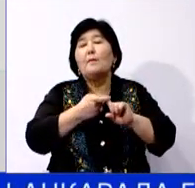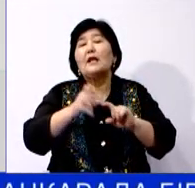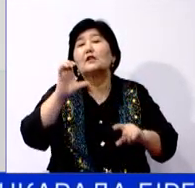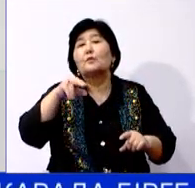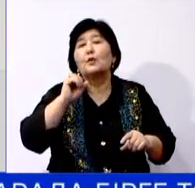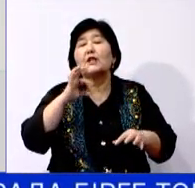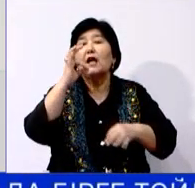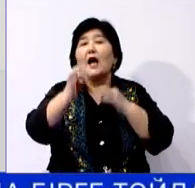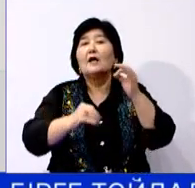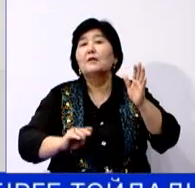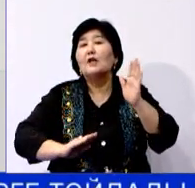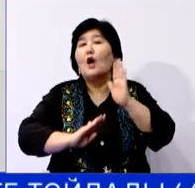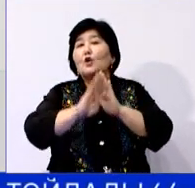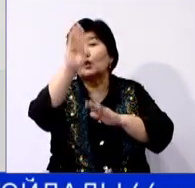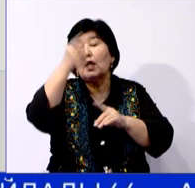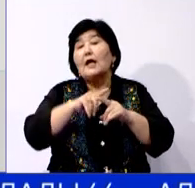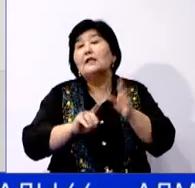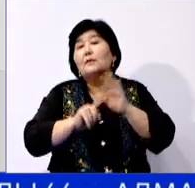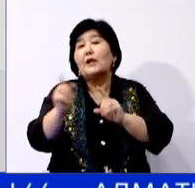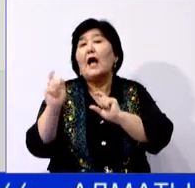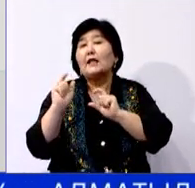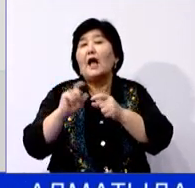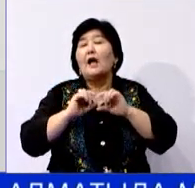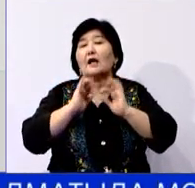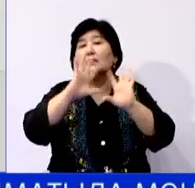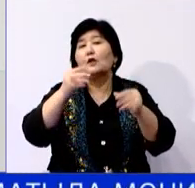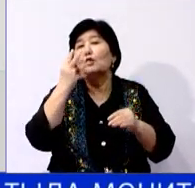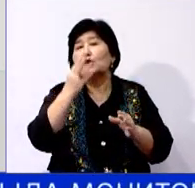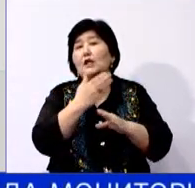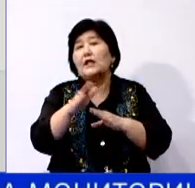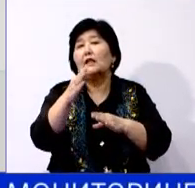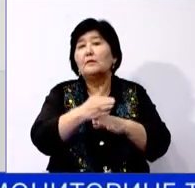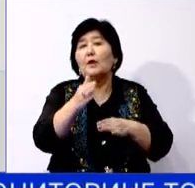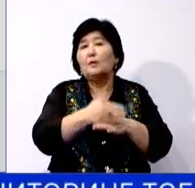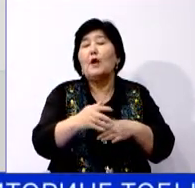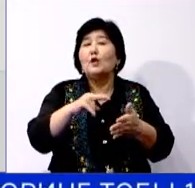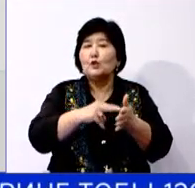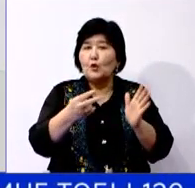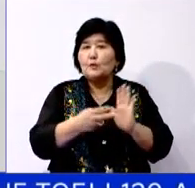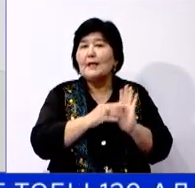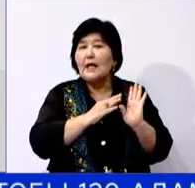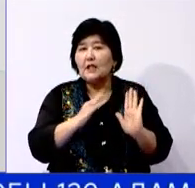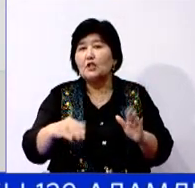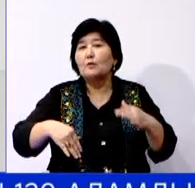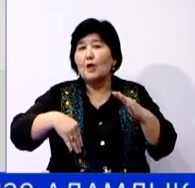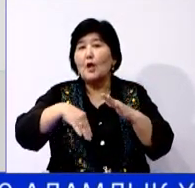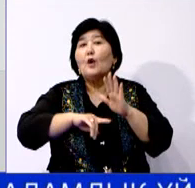спутниктері орбитаға шығарылды. Зымыран тасығыштың барлық үш сатысының бөлімшелері жоспарлы режимде өтті.